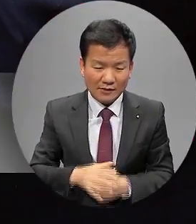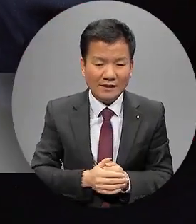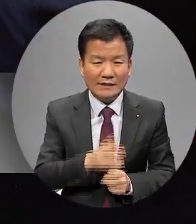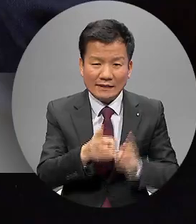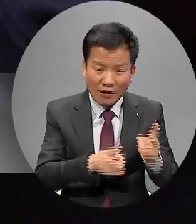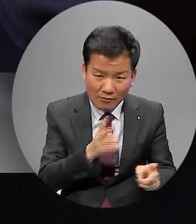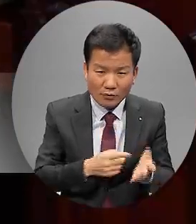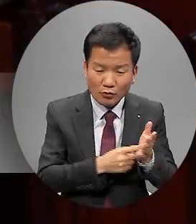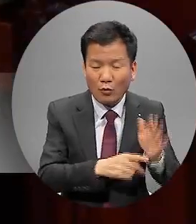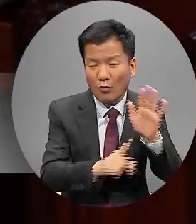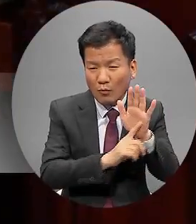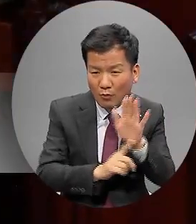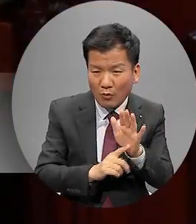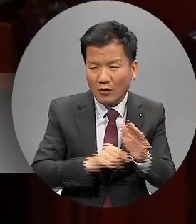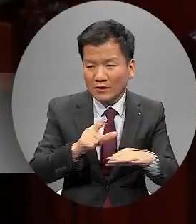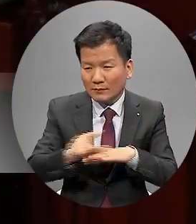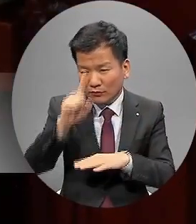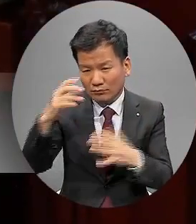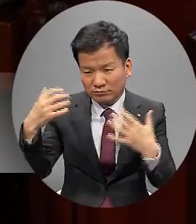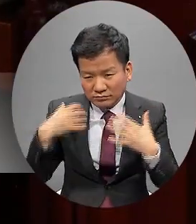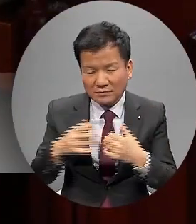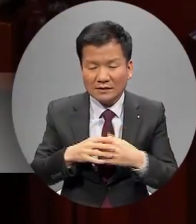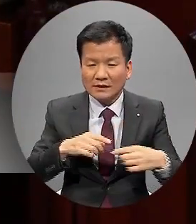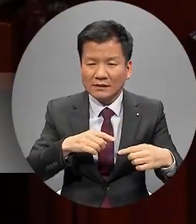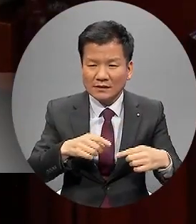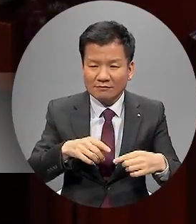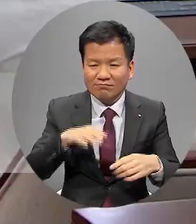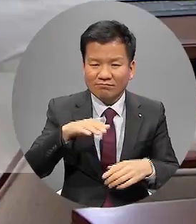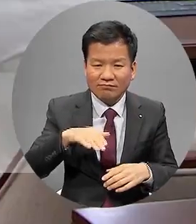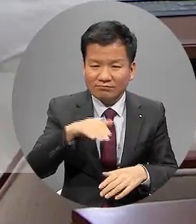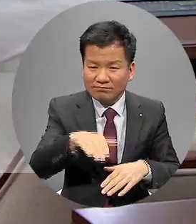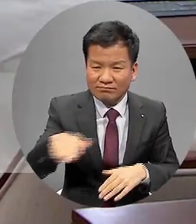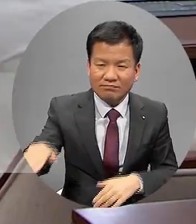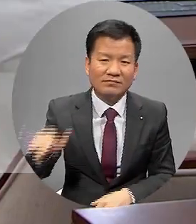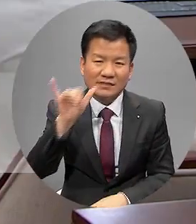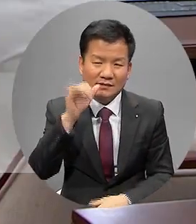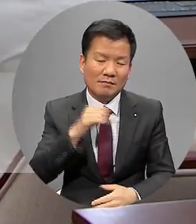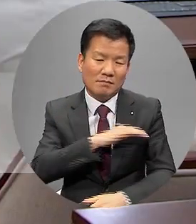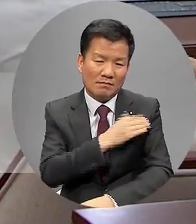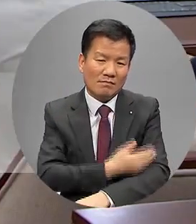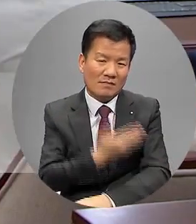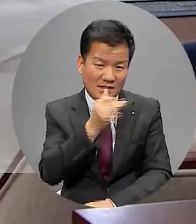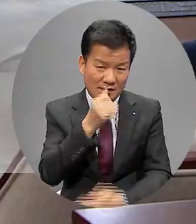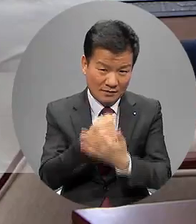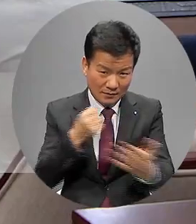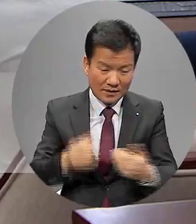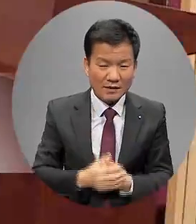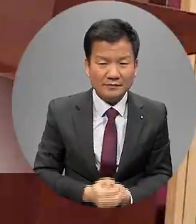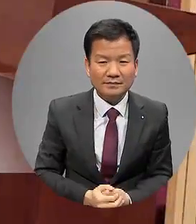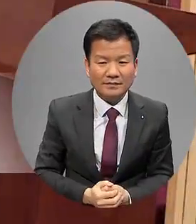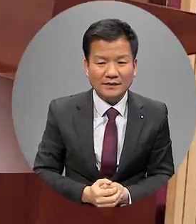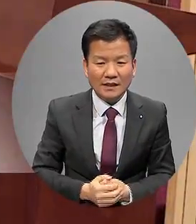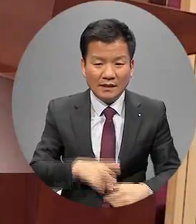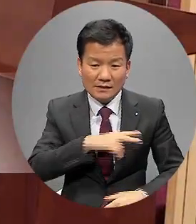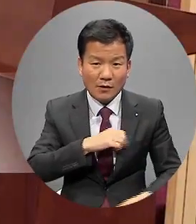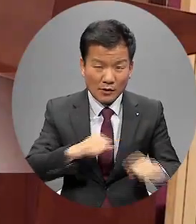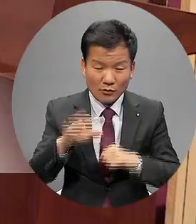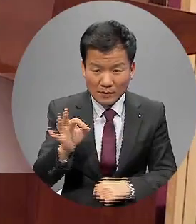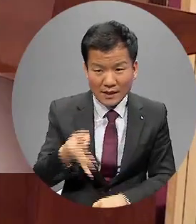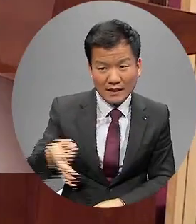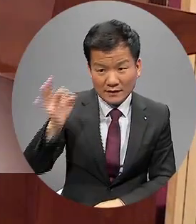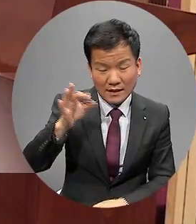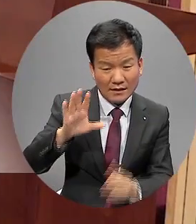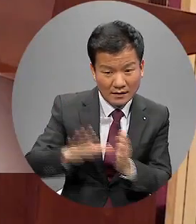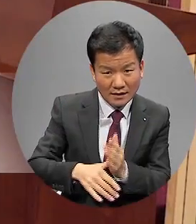발주와 공모 등 지자체 행정에 광범위하게 개입할 수 있기 때문입니다 무엇보다 의정 활동비 인상